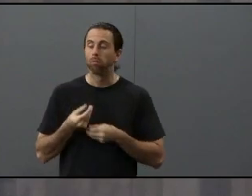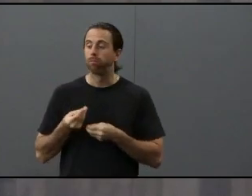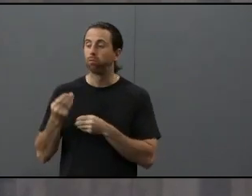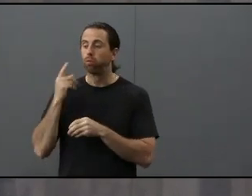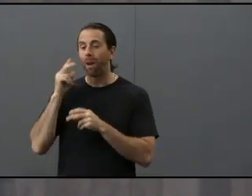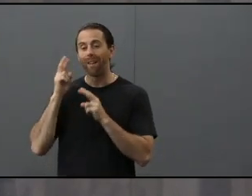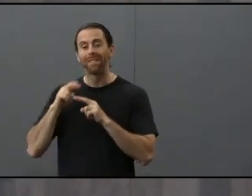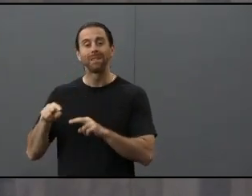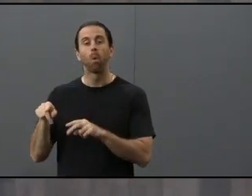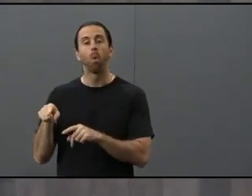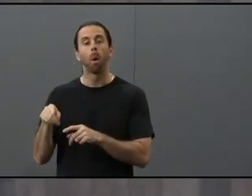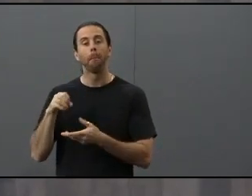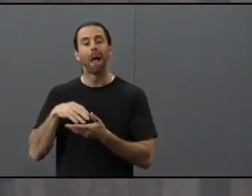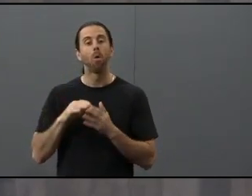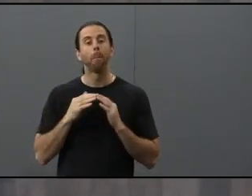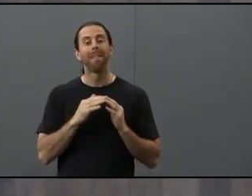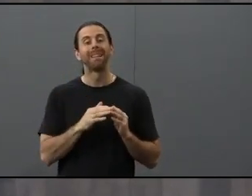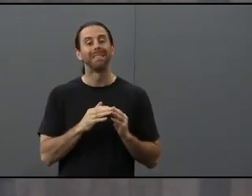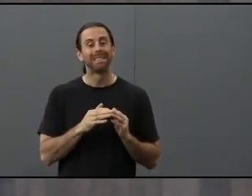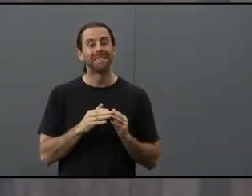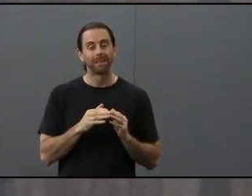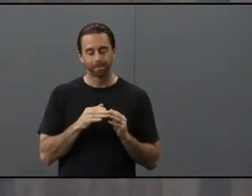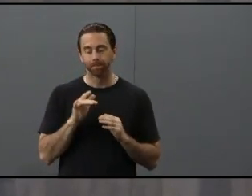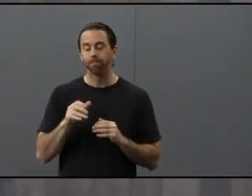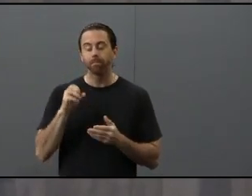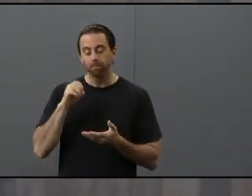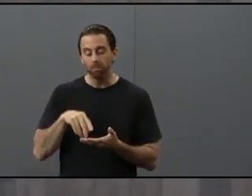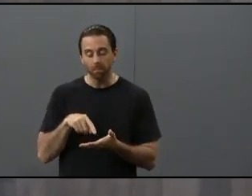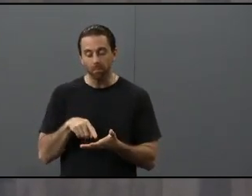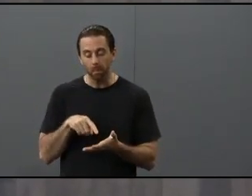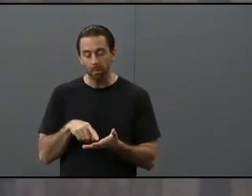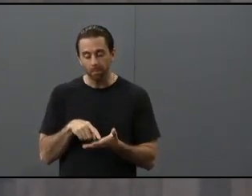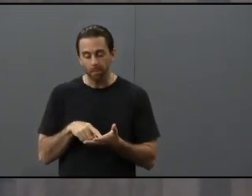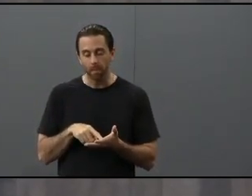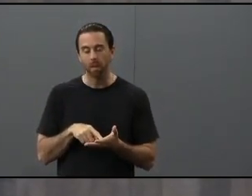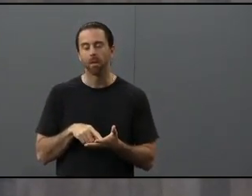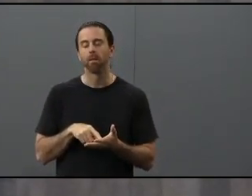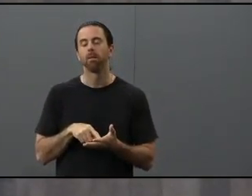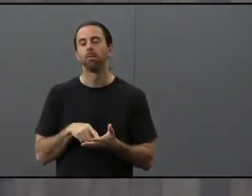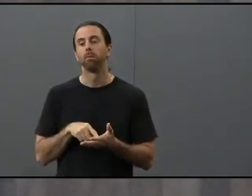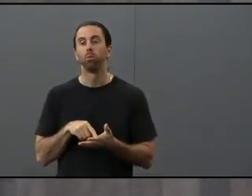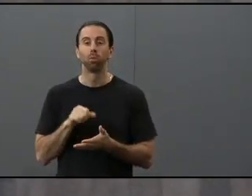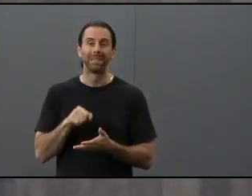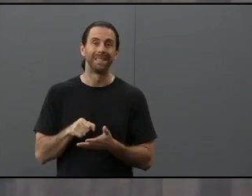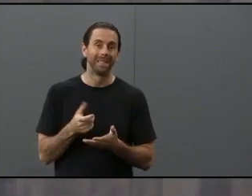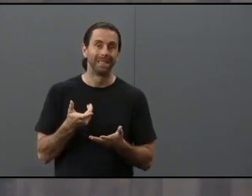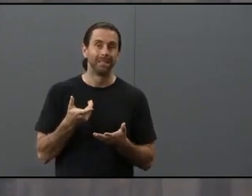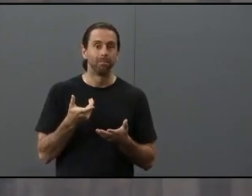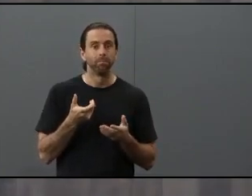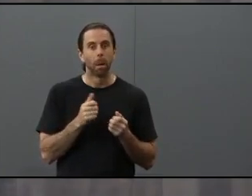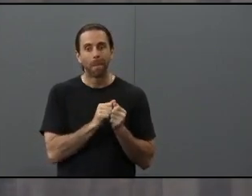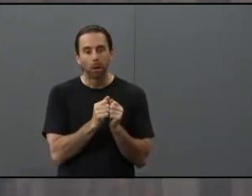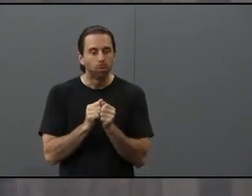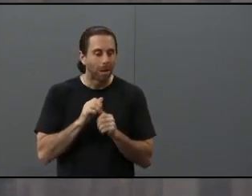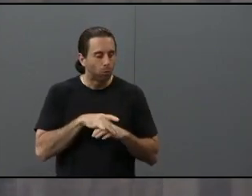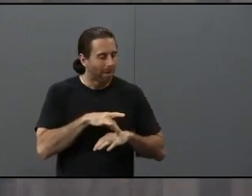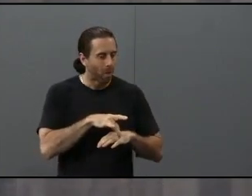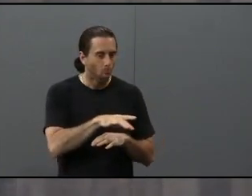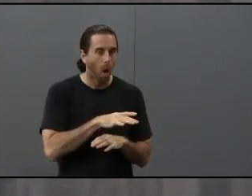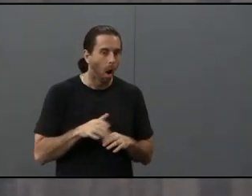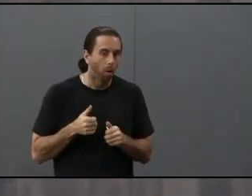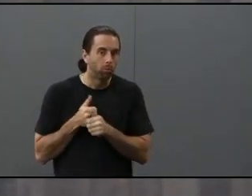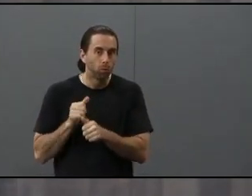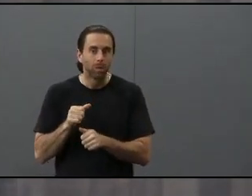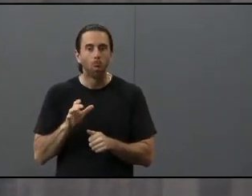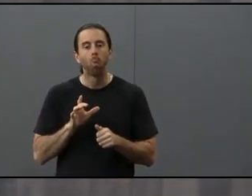de la révision de notre plan d'urbanisme parce que le plan d'urb isme conçoit oui le type d'aménagement qu'on veut sur notre territoire mais aussi le